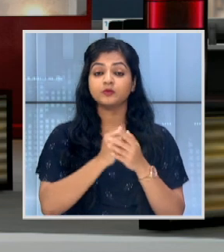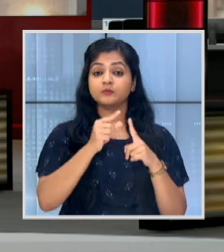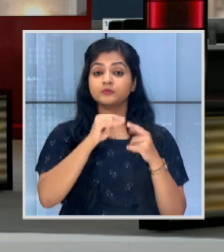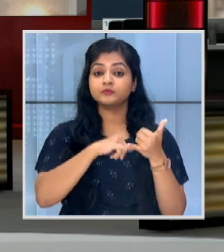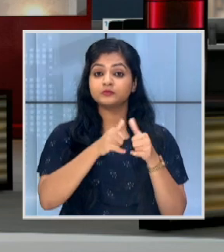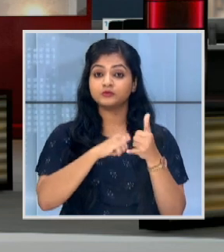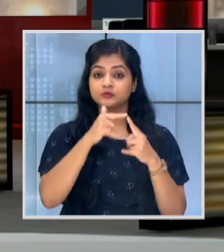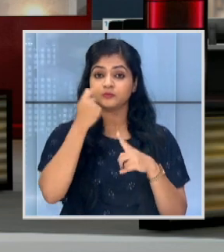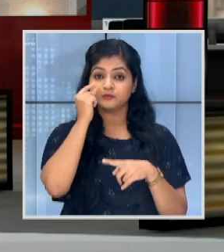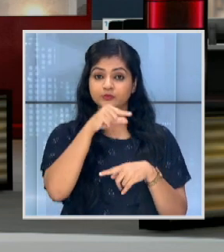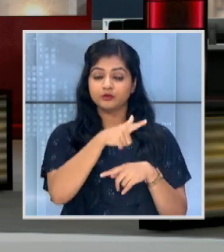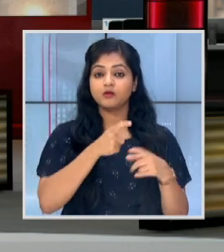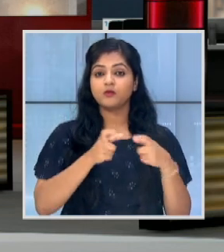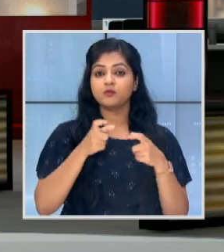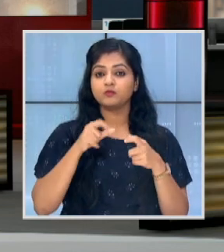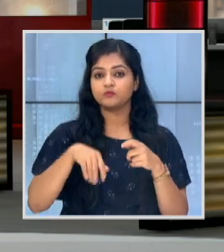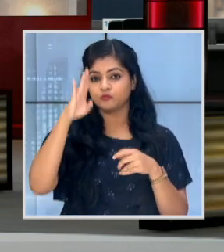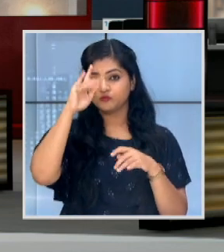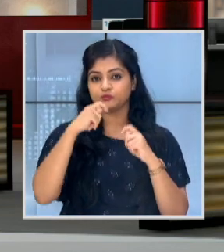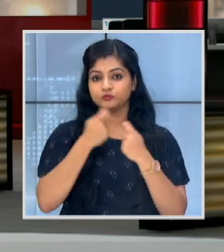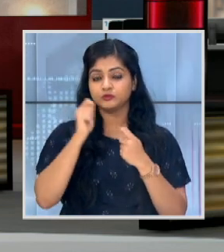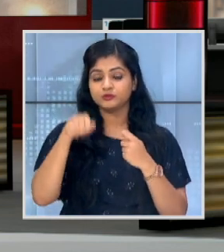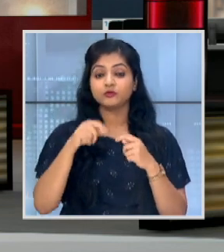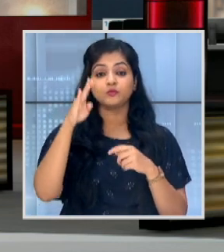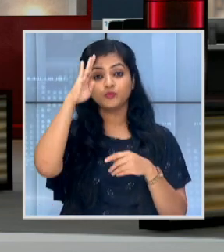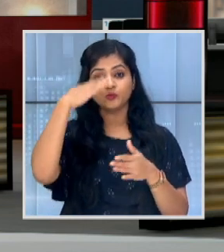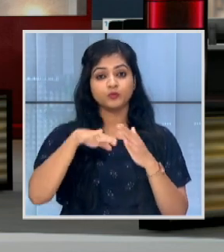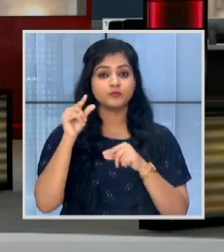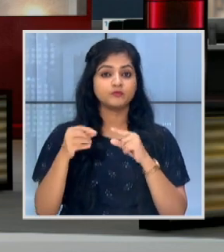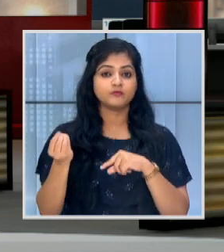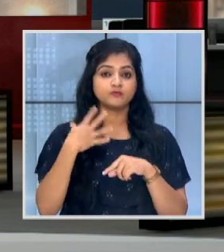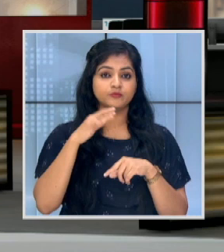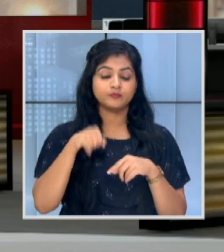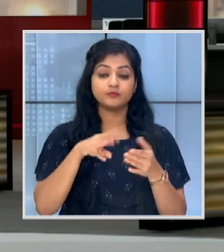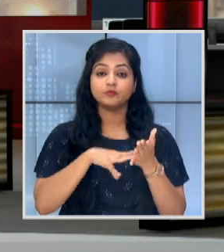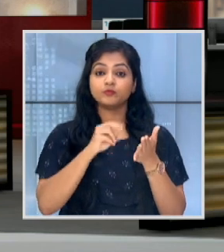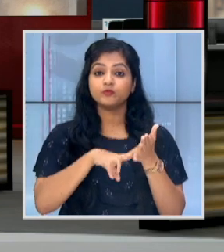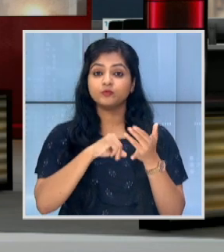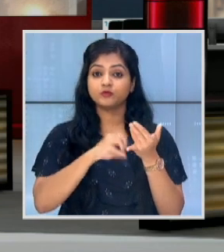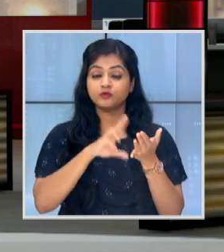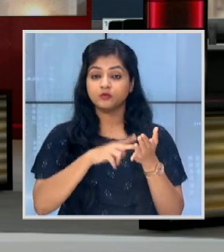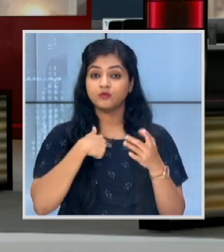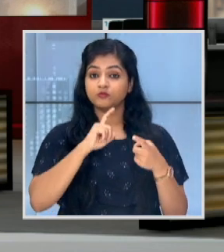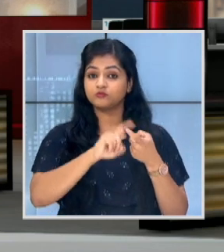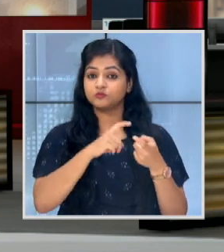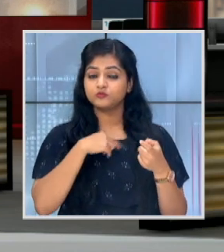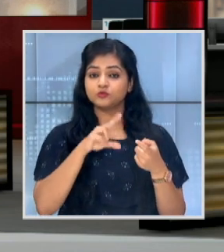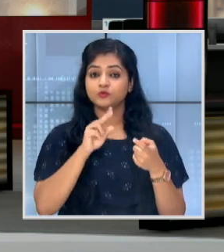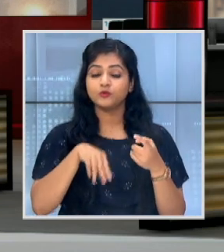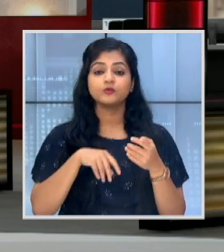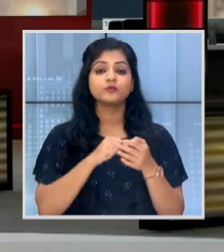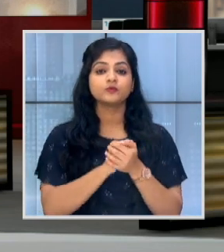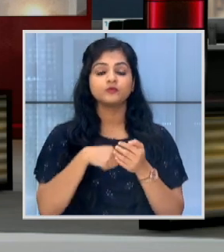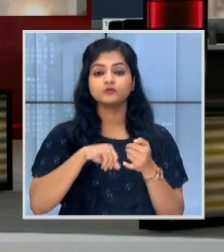പോലീസിൽ തന്നെയുള്ള ഉദ്യോഗസ്ഥർ വെളിപ്പെടുത്തിയെന്നും കെ സുധാകരൻ പറഞ്ഞു. മോൺസൺ മാവുങ്കലിനെ ശത്രുവാക്കാനില്ലെന്നും കെ സുധാകരൻ 24ന്റെ പ്രത്യേക അഭിമുഖ